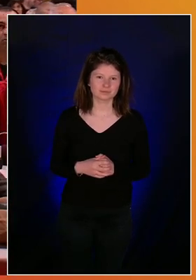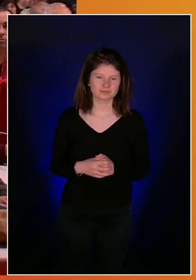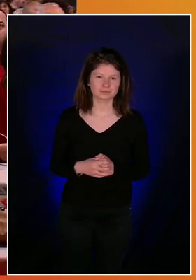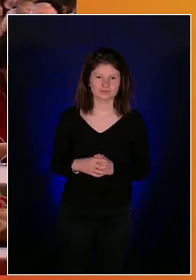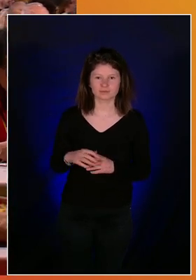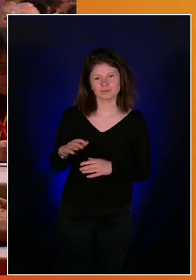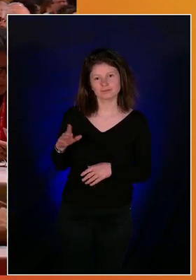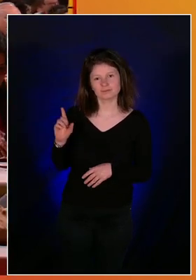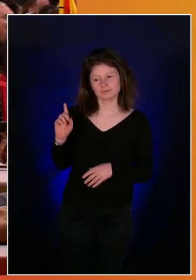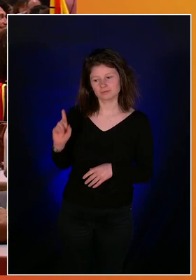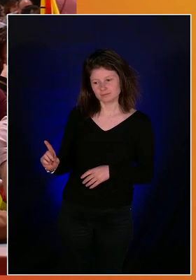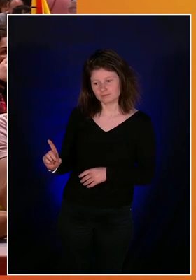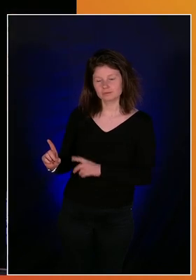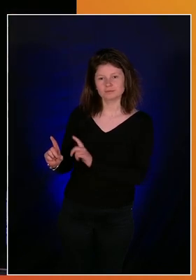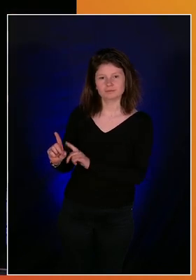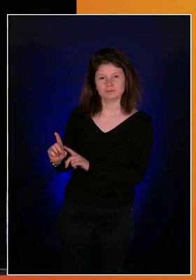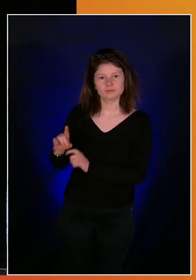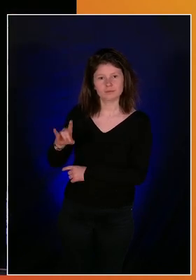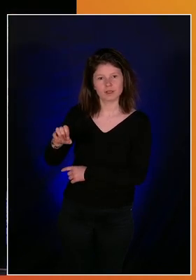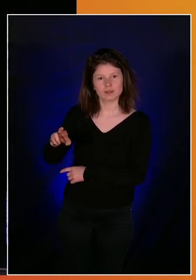Mon assesseur Hervé Gomé,